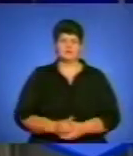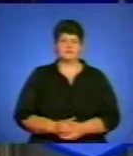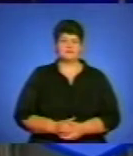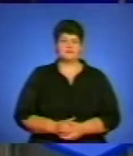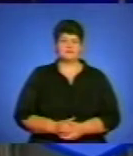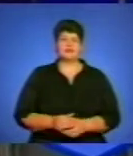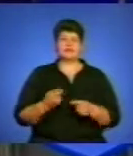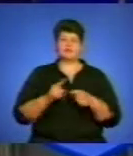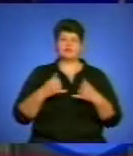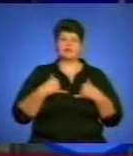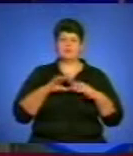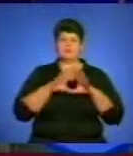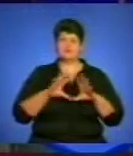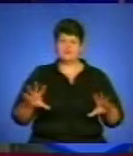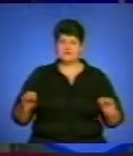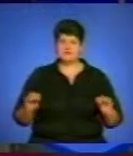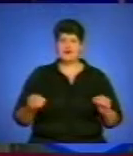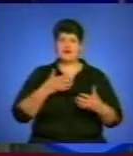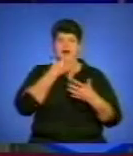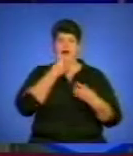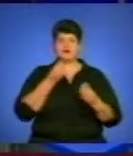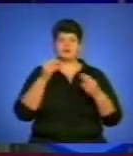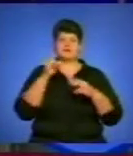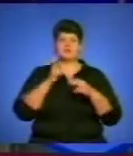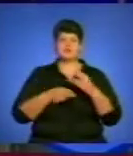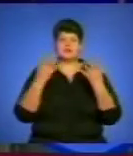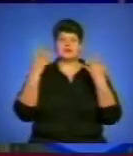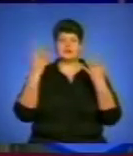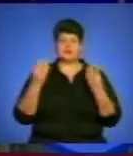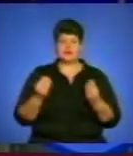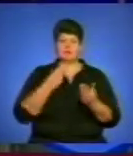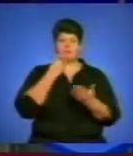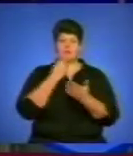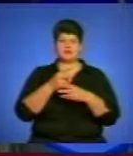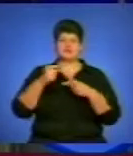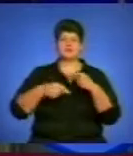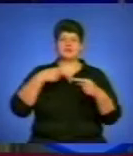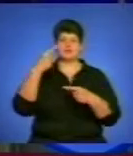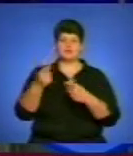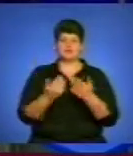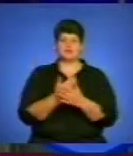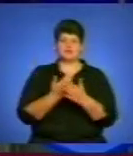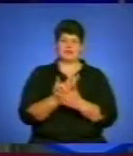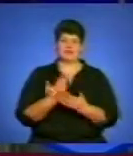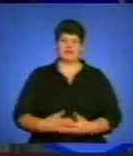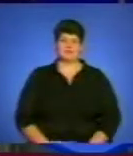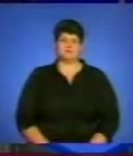На цьому у мене все. Гарного завершення дня і побачимось у наступних випусках «Вістей».